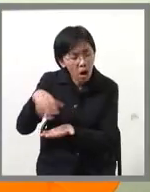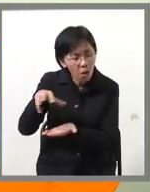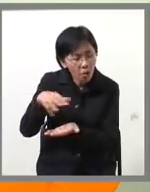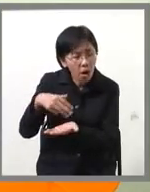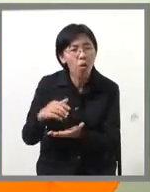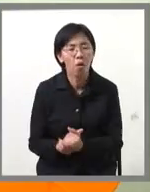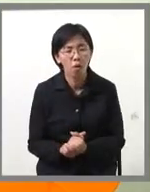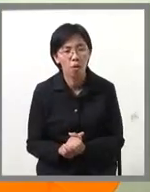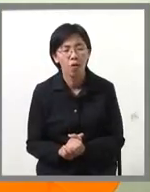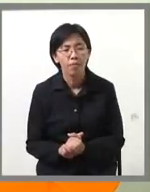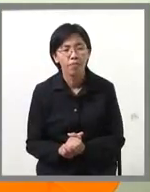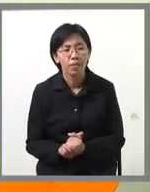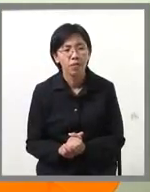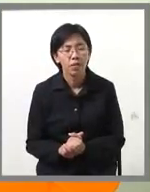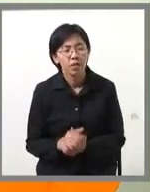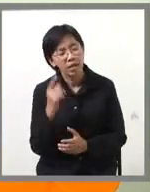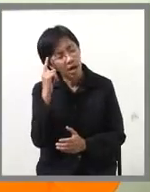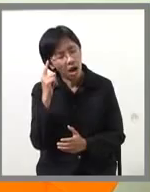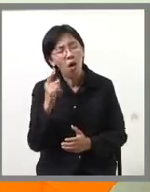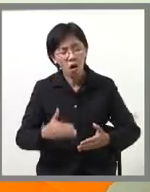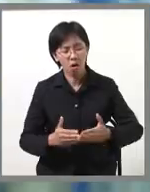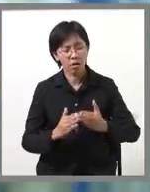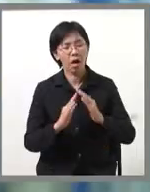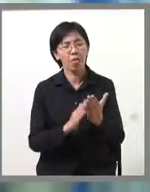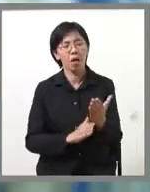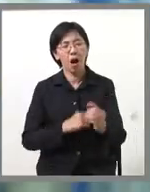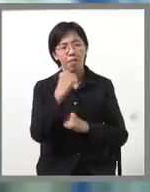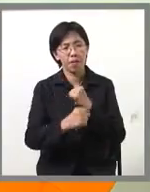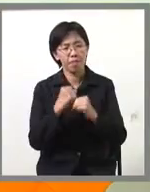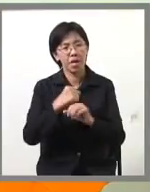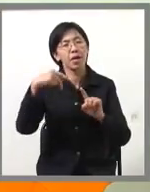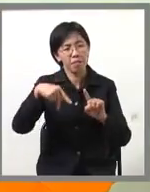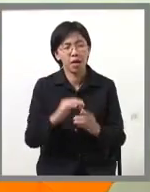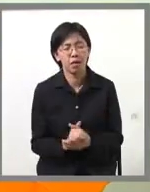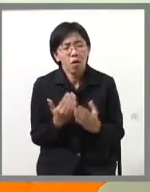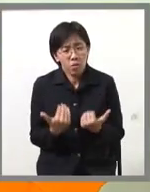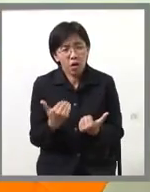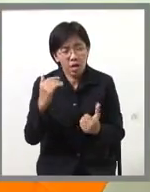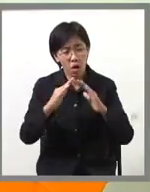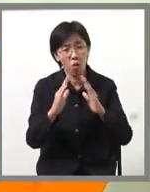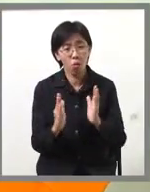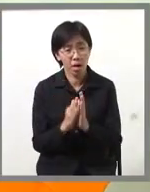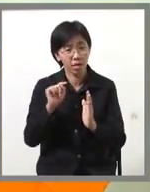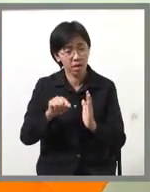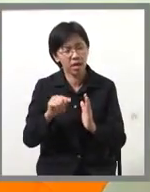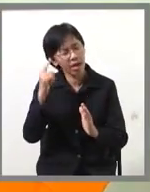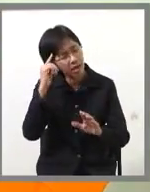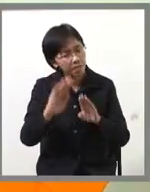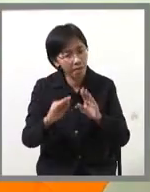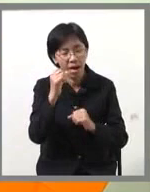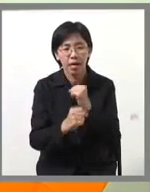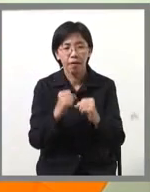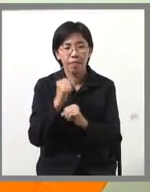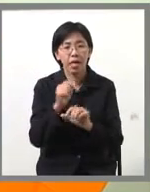างมานับพันปีอายุถึงปัจจุบันนี้ก็ประมา